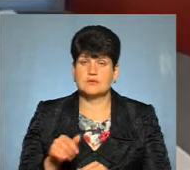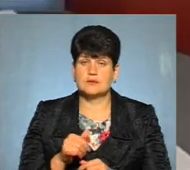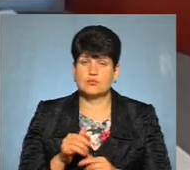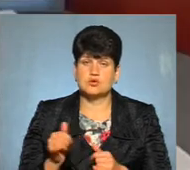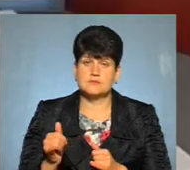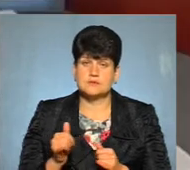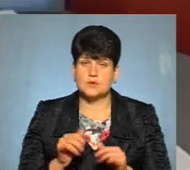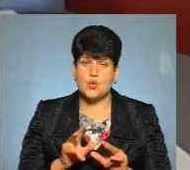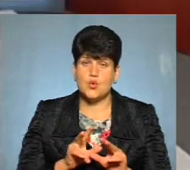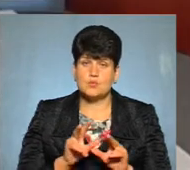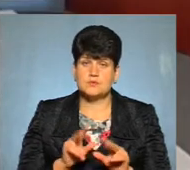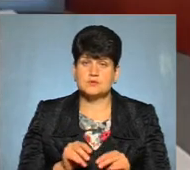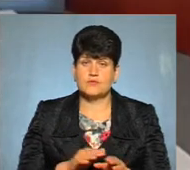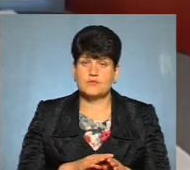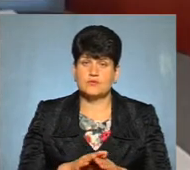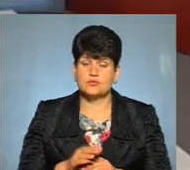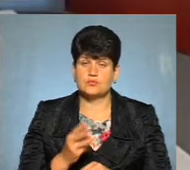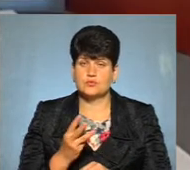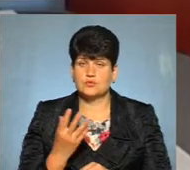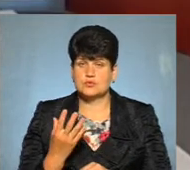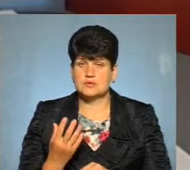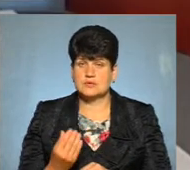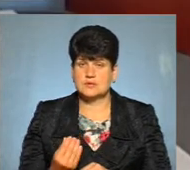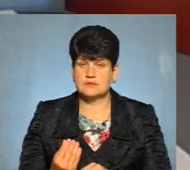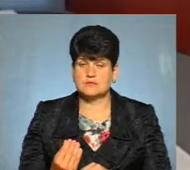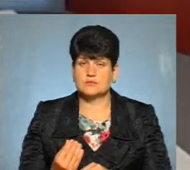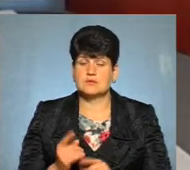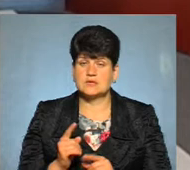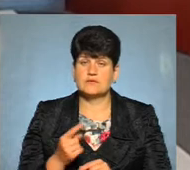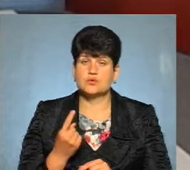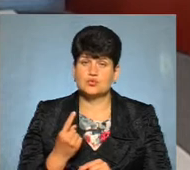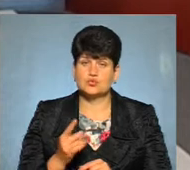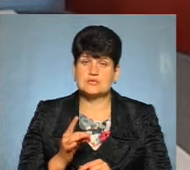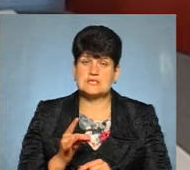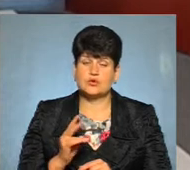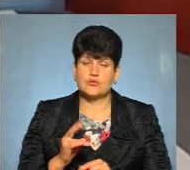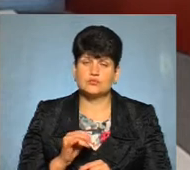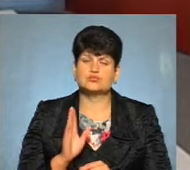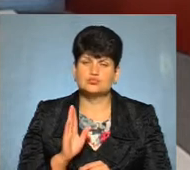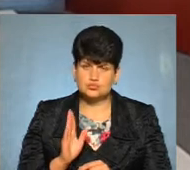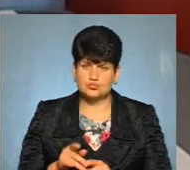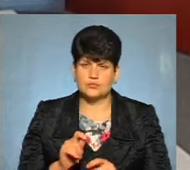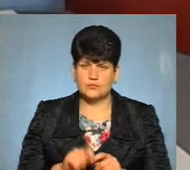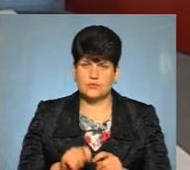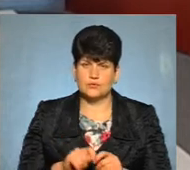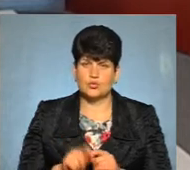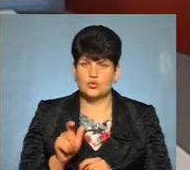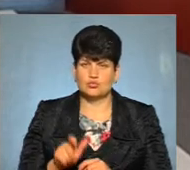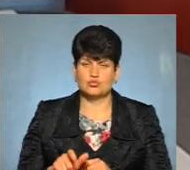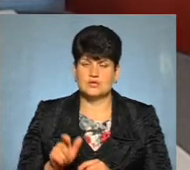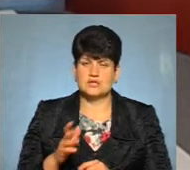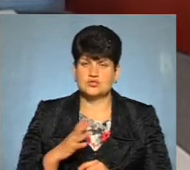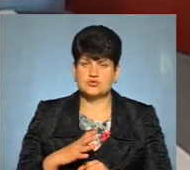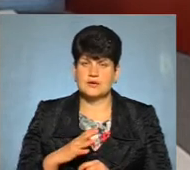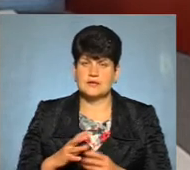забезпечити обіцянку виконати протягом 3 днів, то ми навіть одну сироватку будемо досліджувати, бо людина чекає на